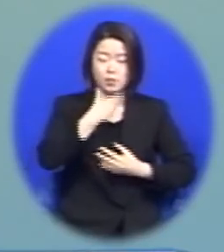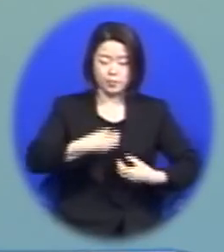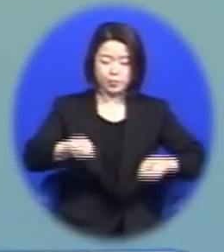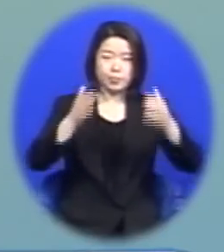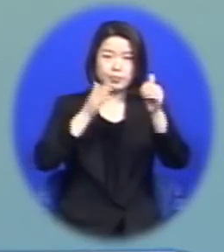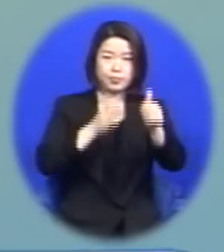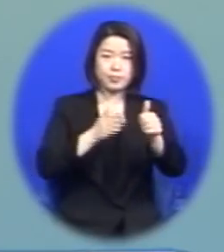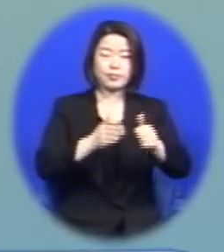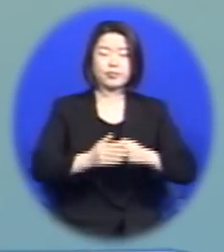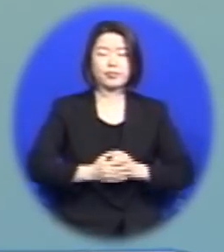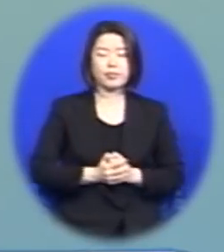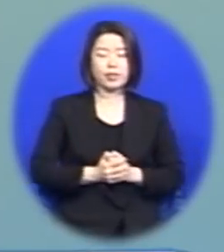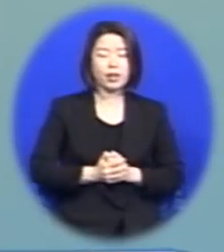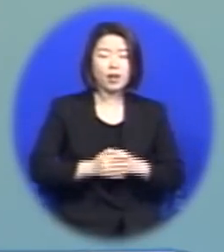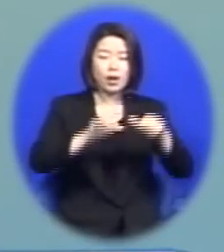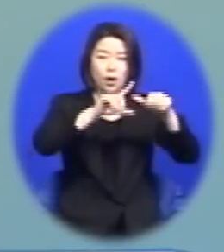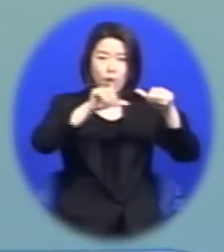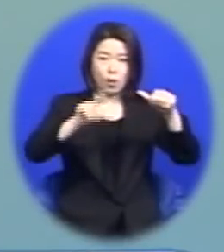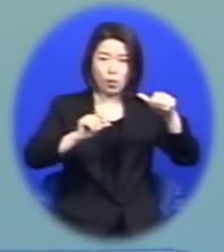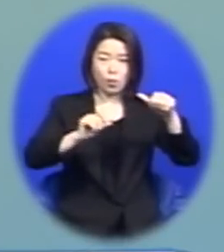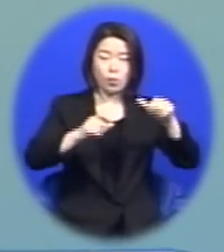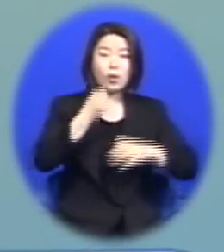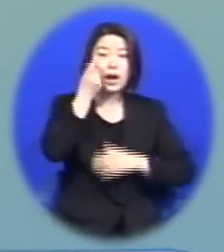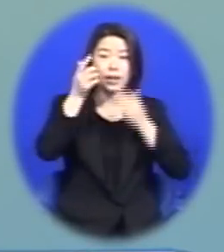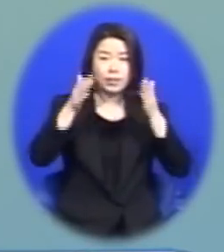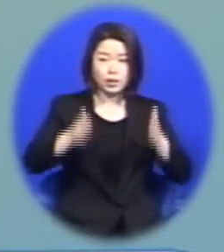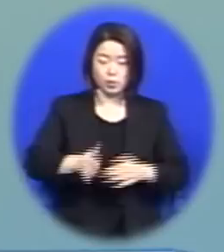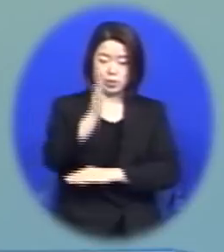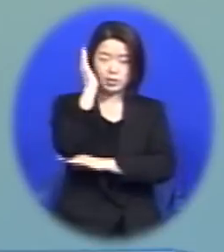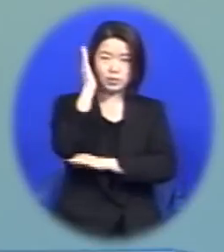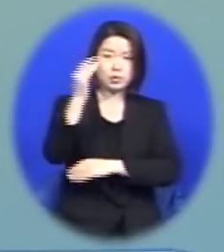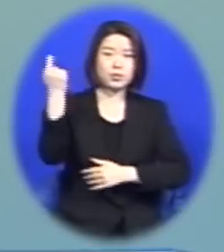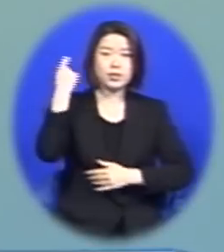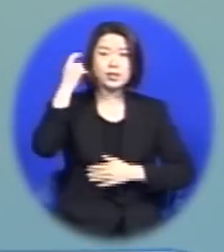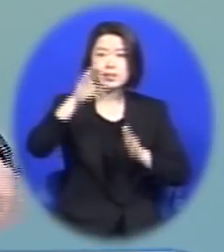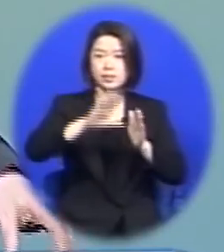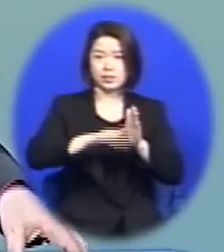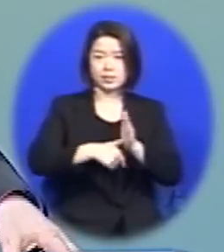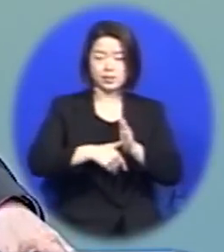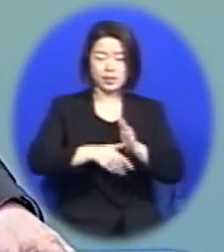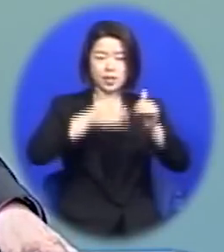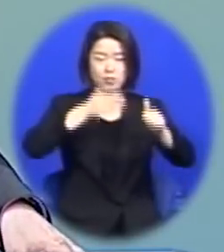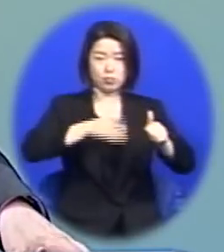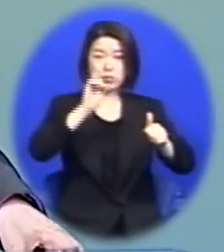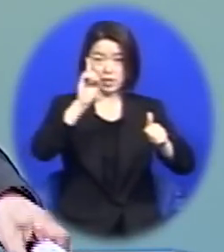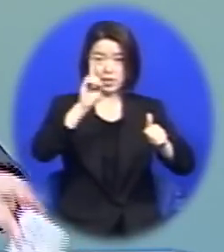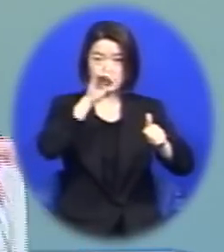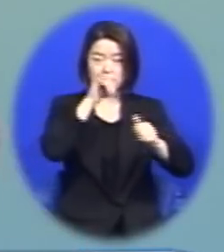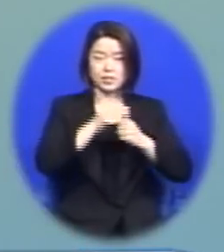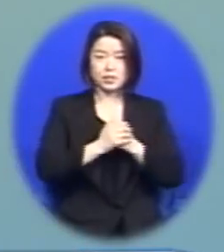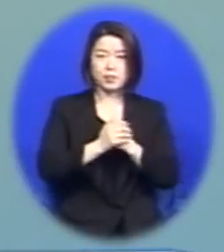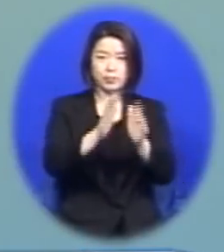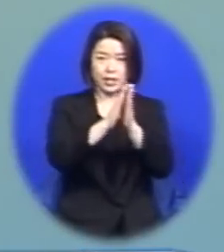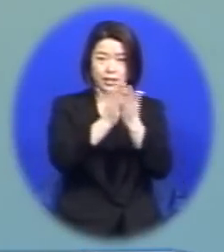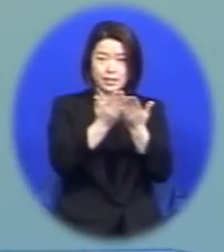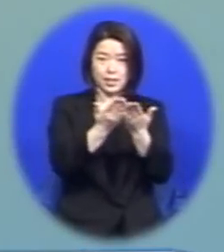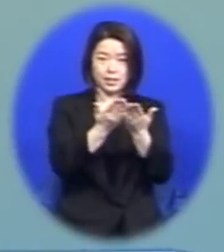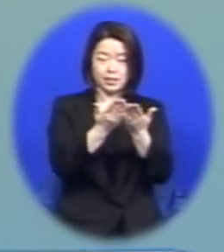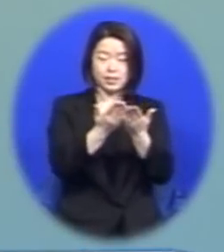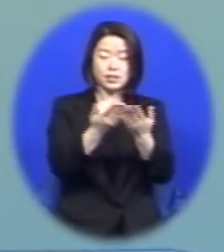여러분 5월 한 달 동안의 설교를 들으실 때 부탁이 하나 있는데 이 책을 꼭